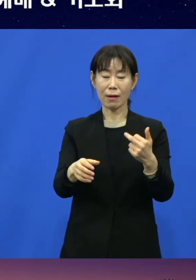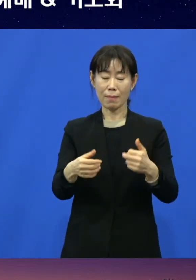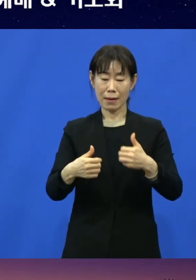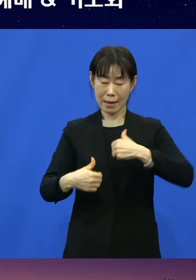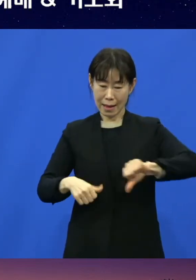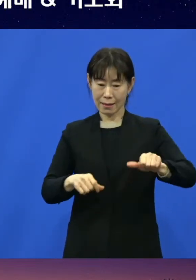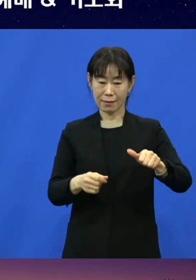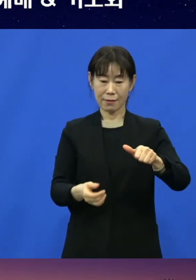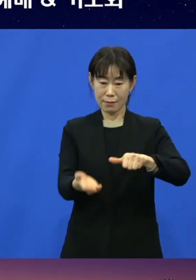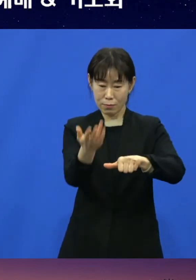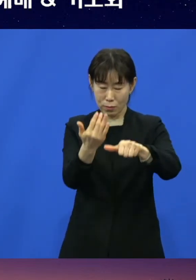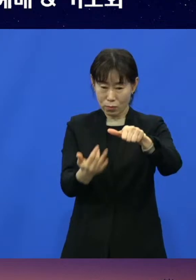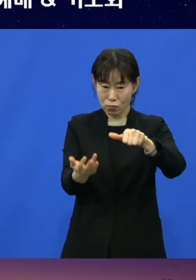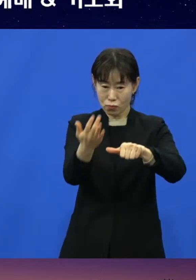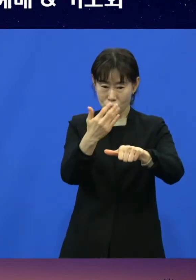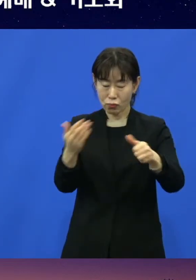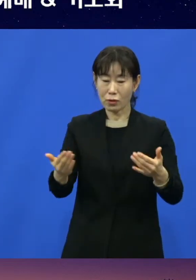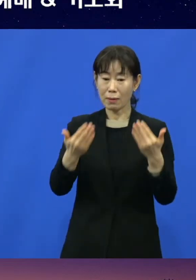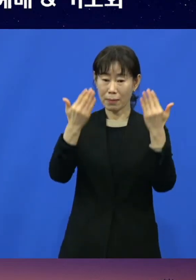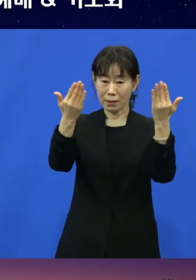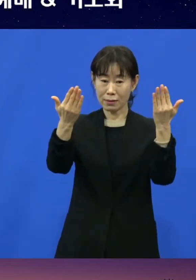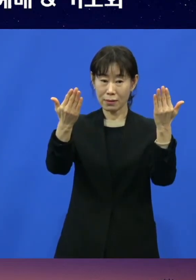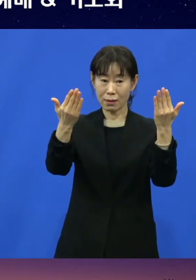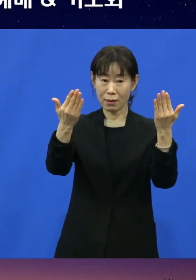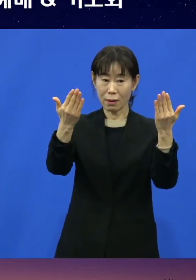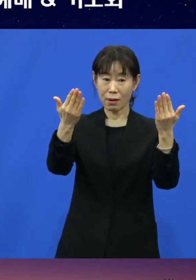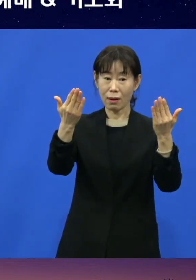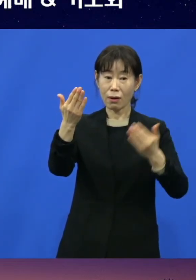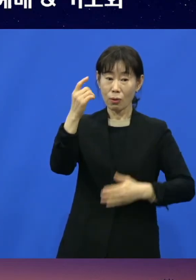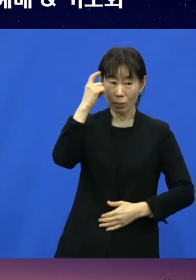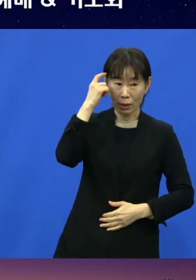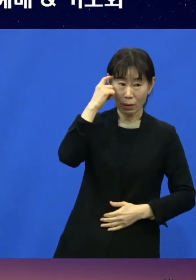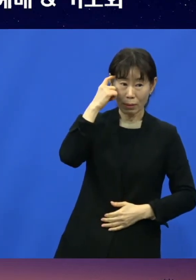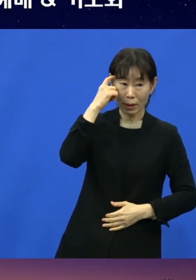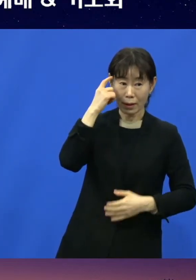이 바칠 수 있었던 힘은 사실 아브라함에게 있는 게 아니에요.